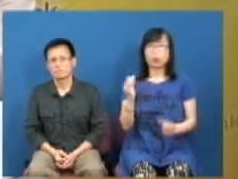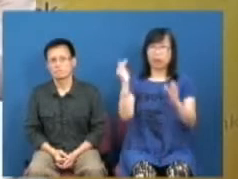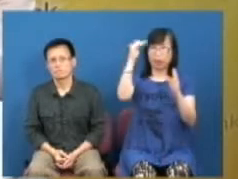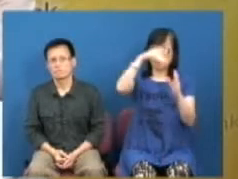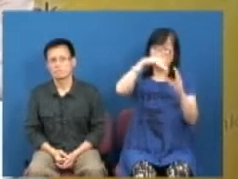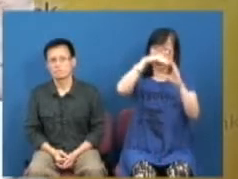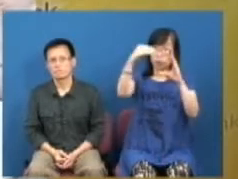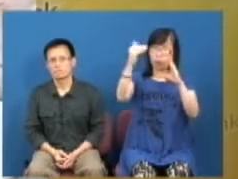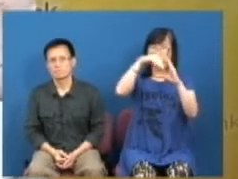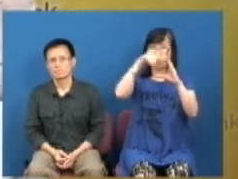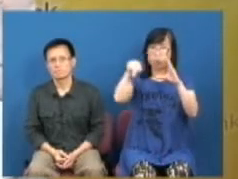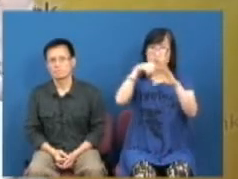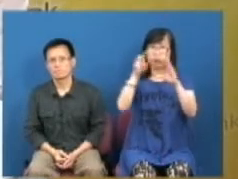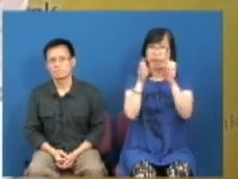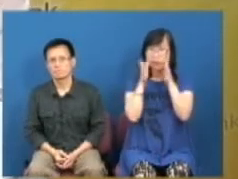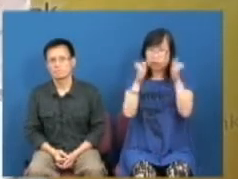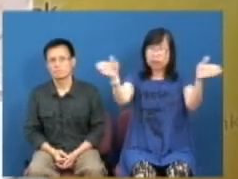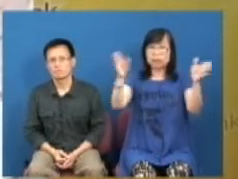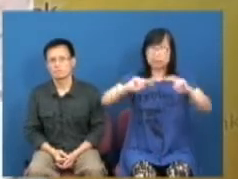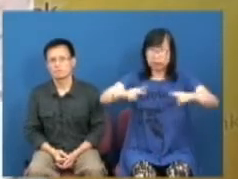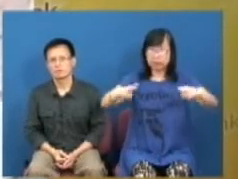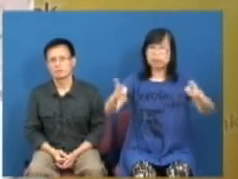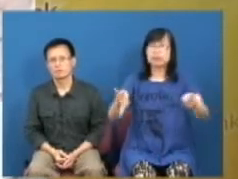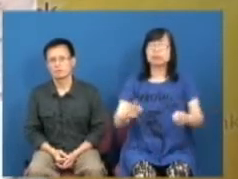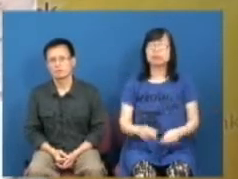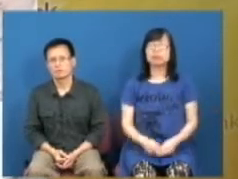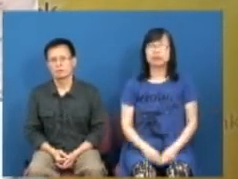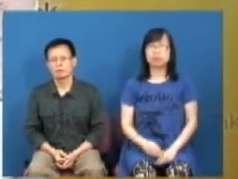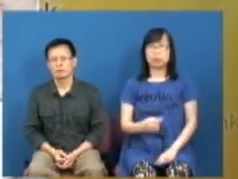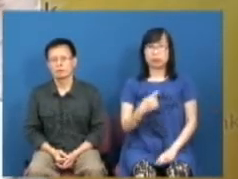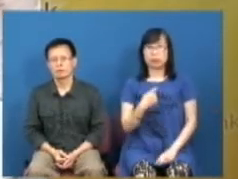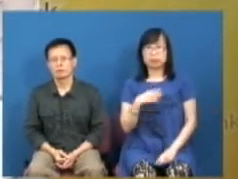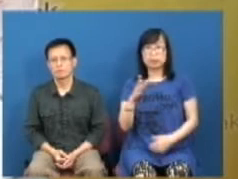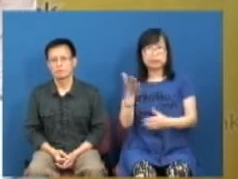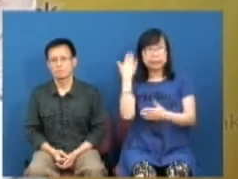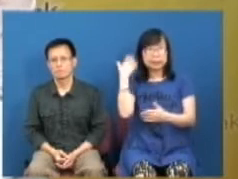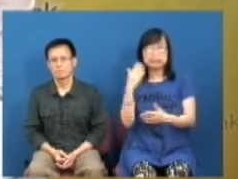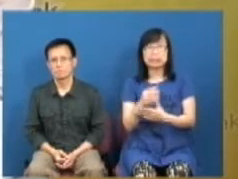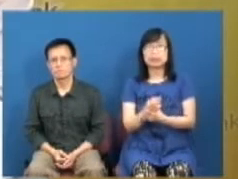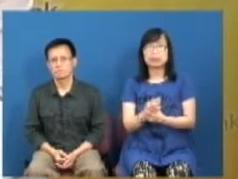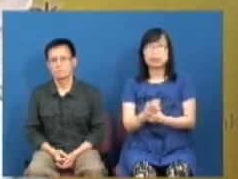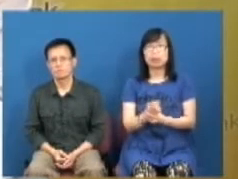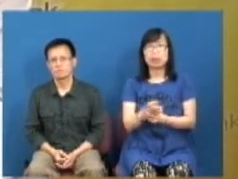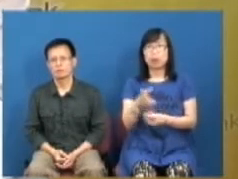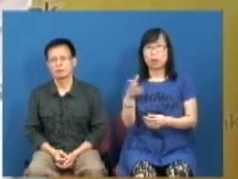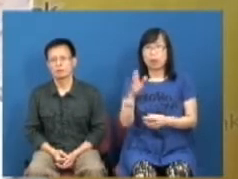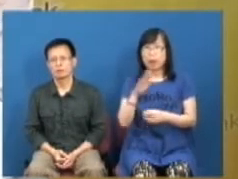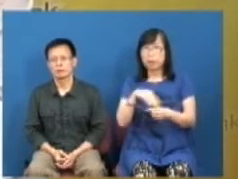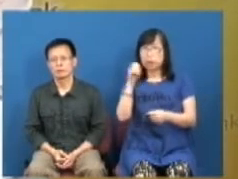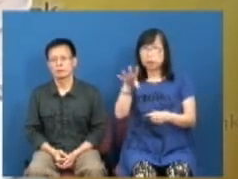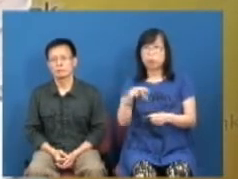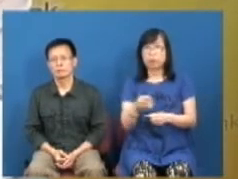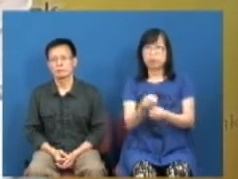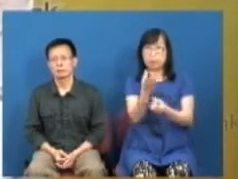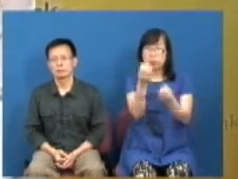個即係擴展或者一個發展咧，其實我自己早前咧亦都有啲即係頭先你講嘅玫瑰園計